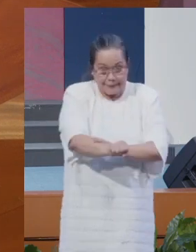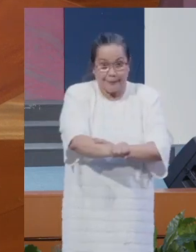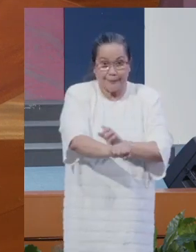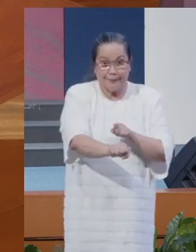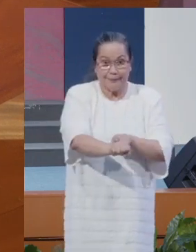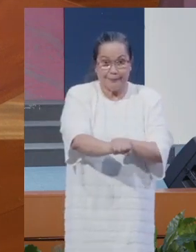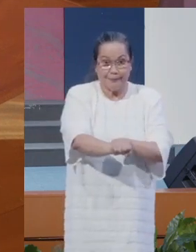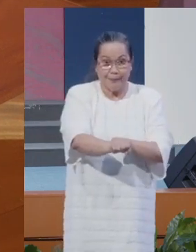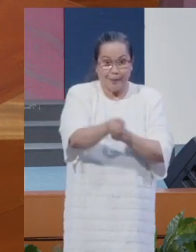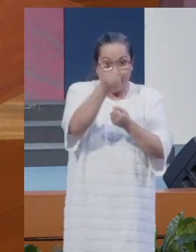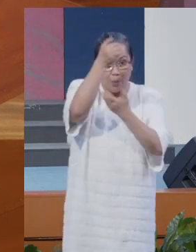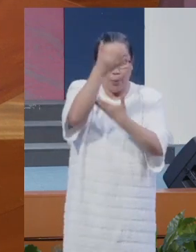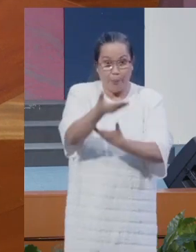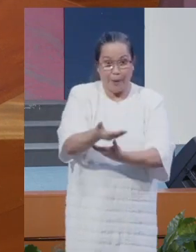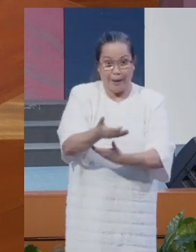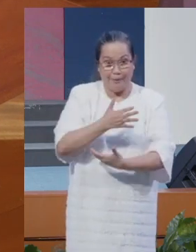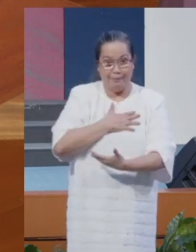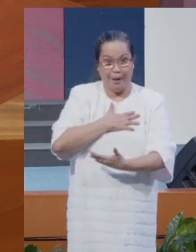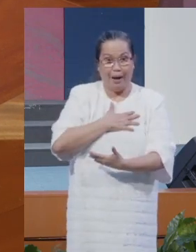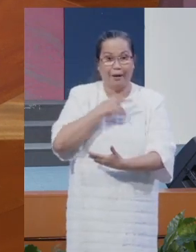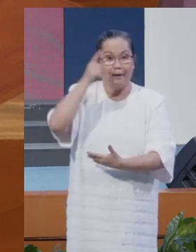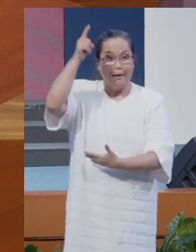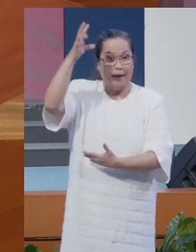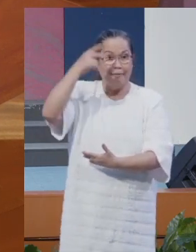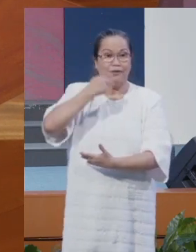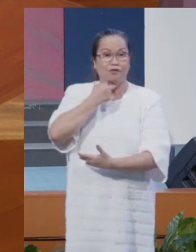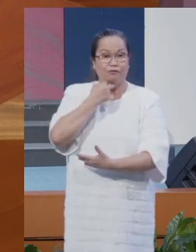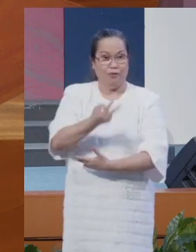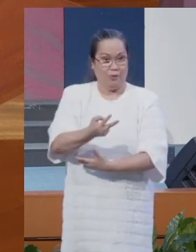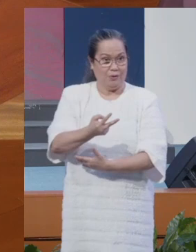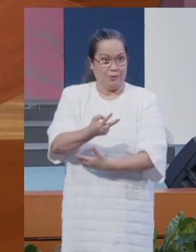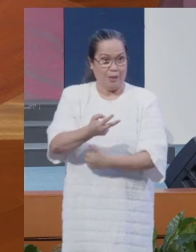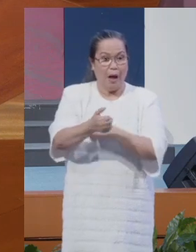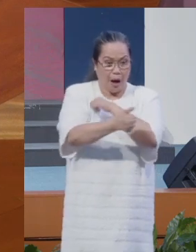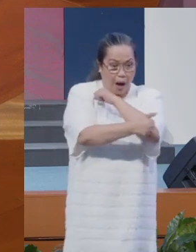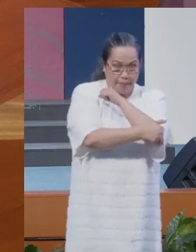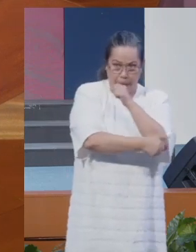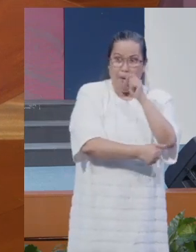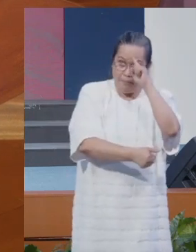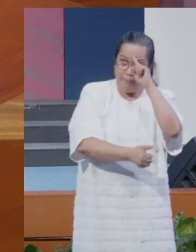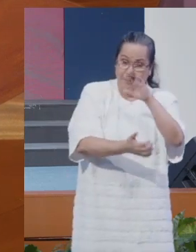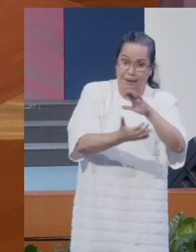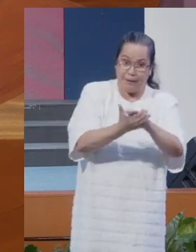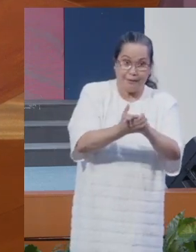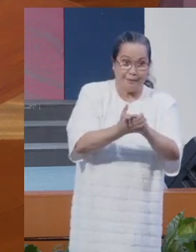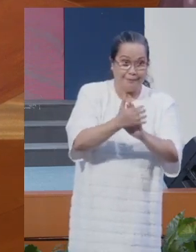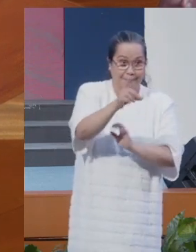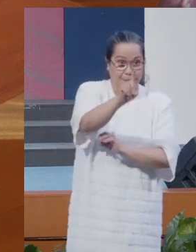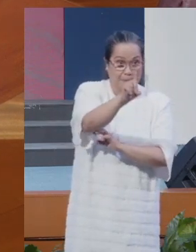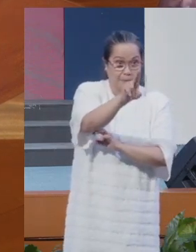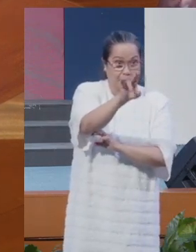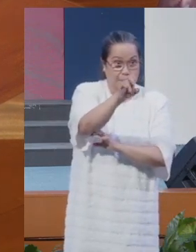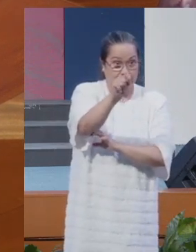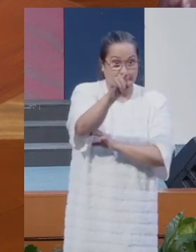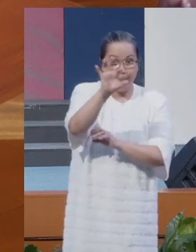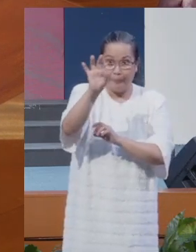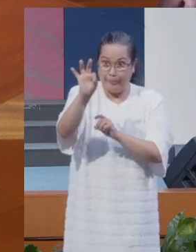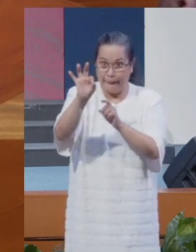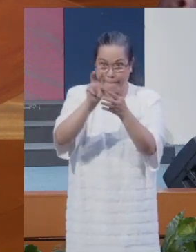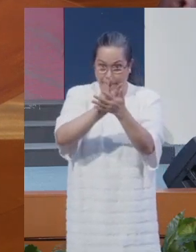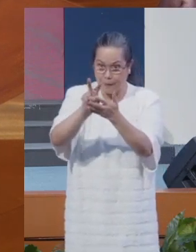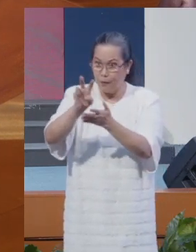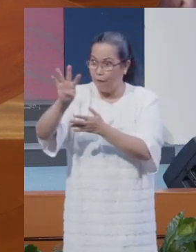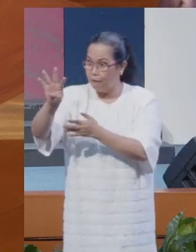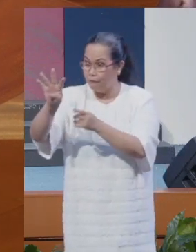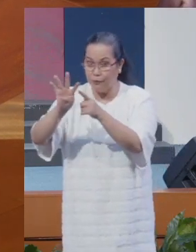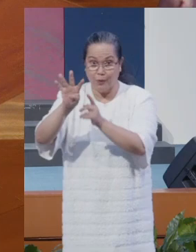have obeyed my voice. Dahil naniwala si Abraham. Sa Deuteronomy 9, verses 4 and